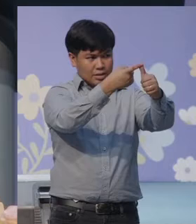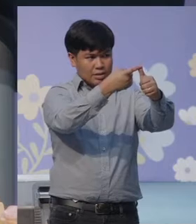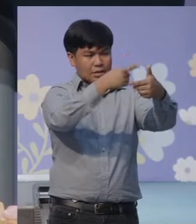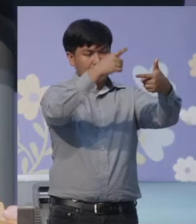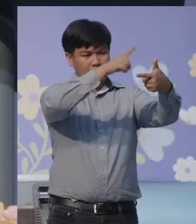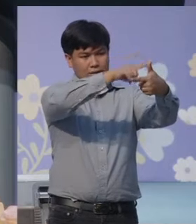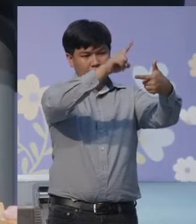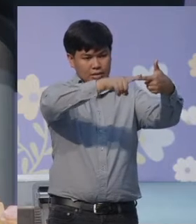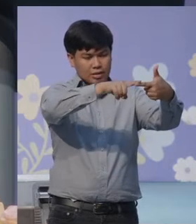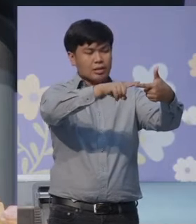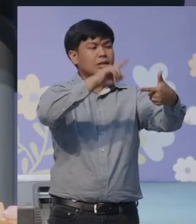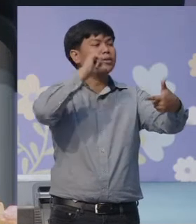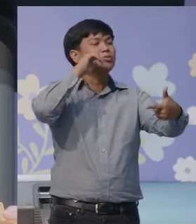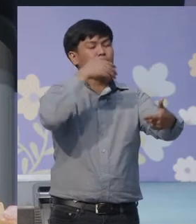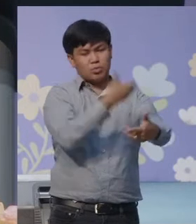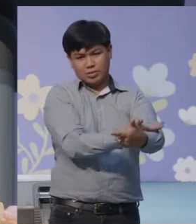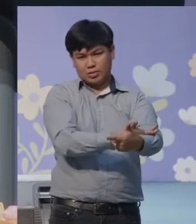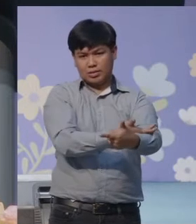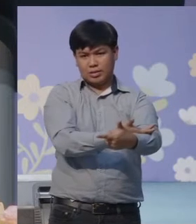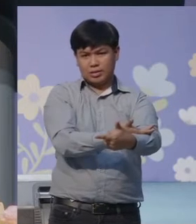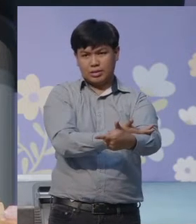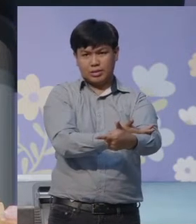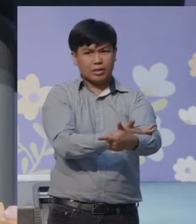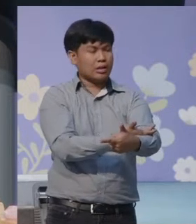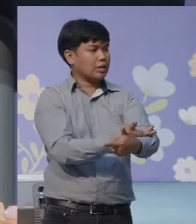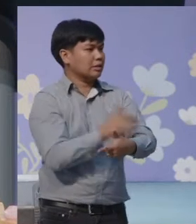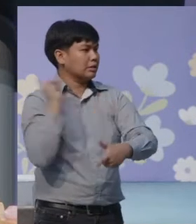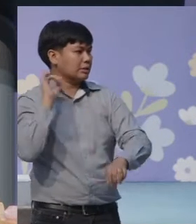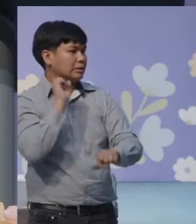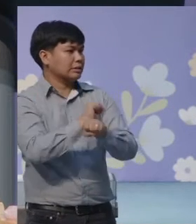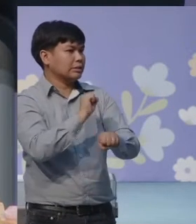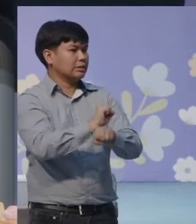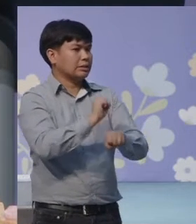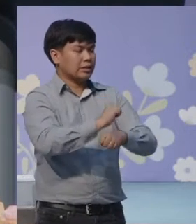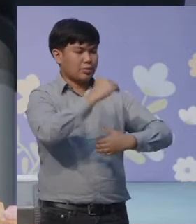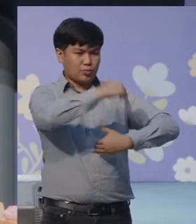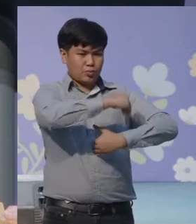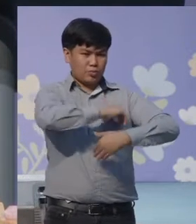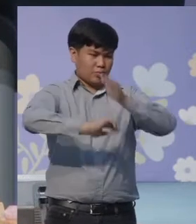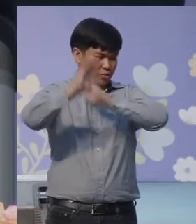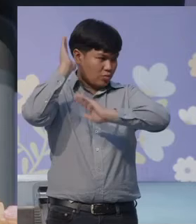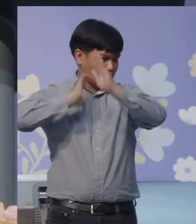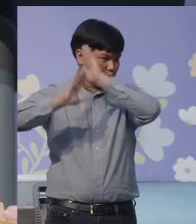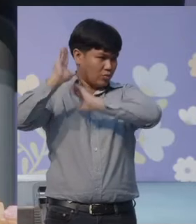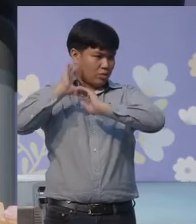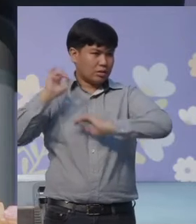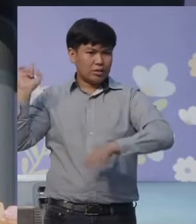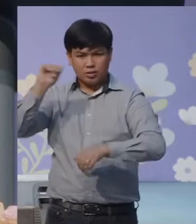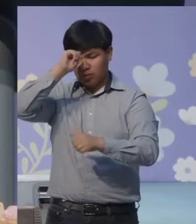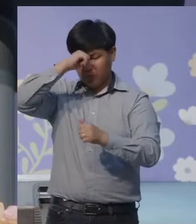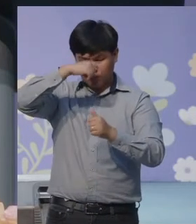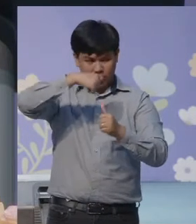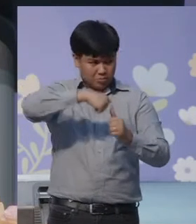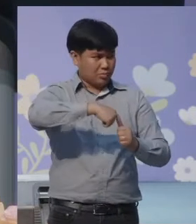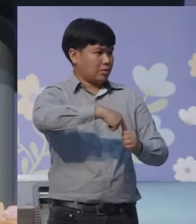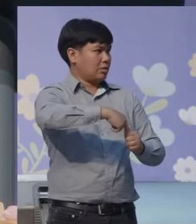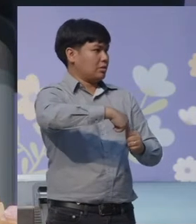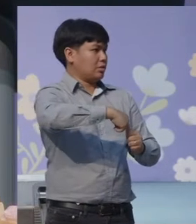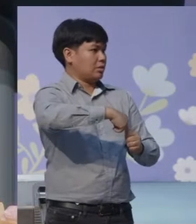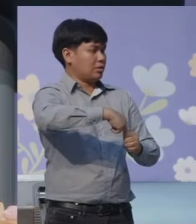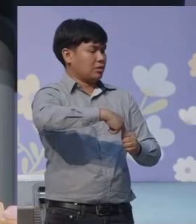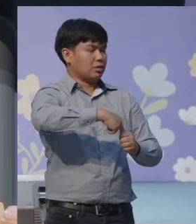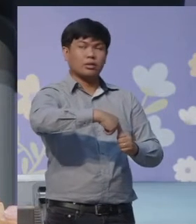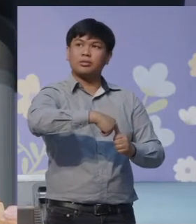yung pangalawa ko. Ako po'y nagtatrabaho pa sa bangko noon at natatandaan ko na